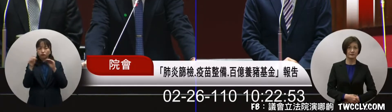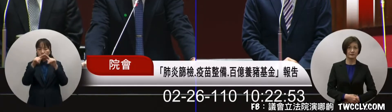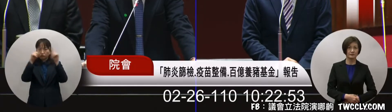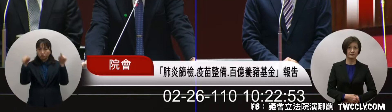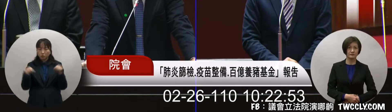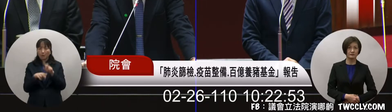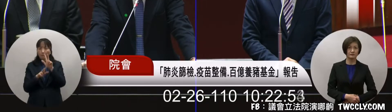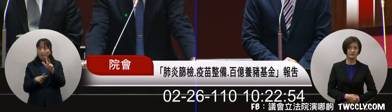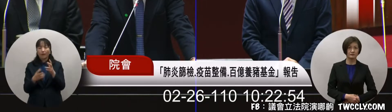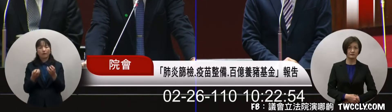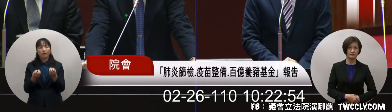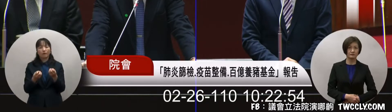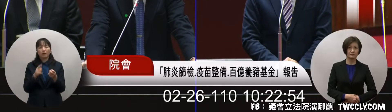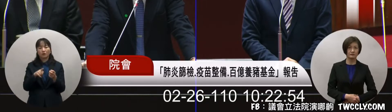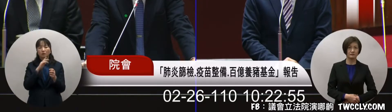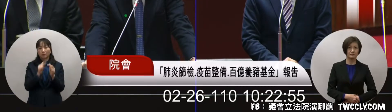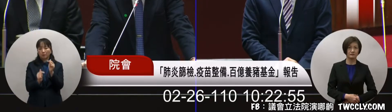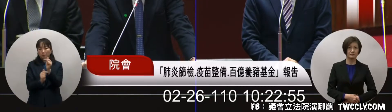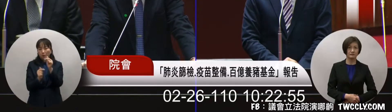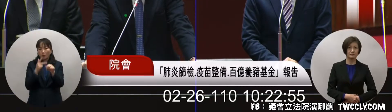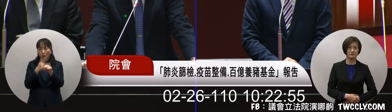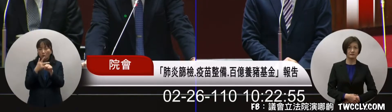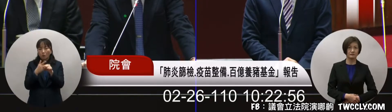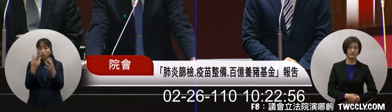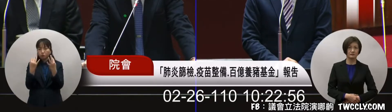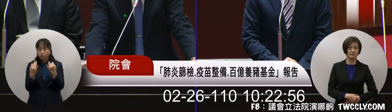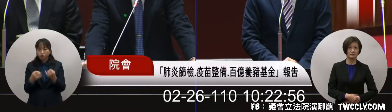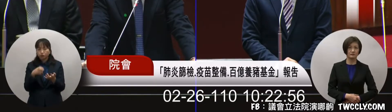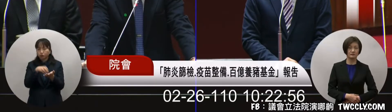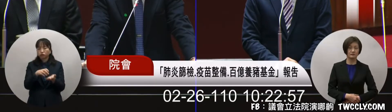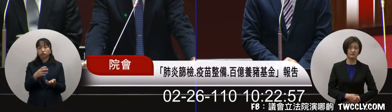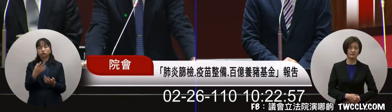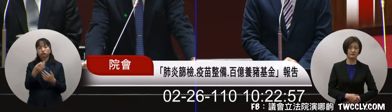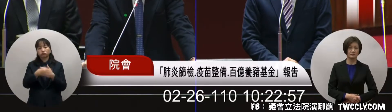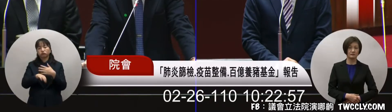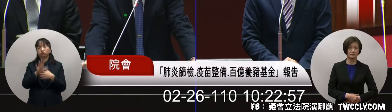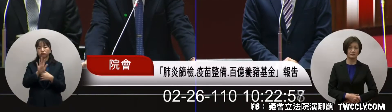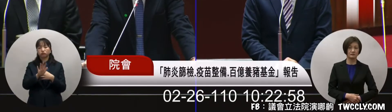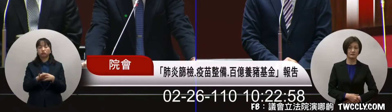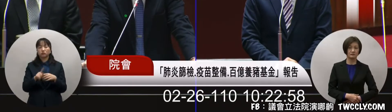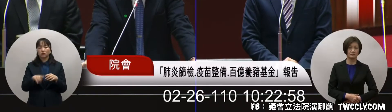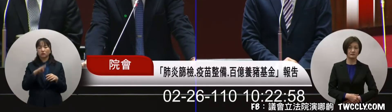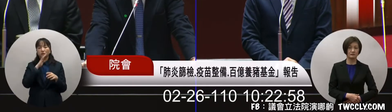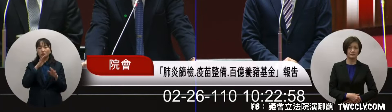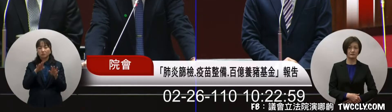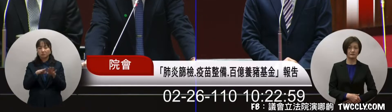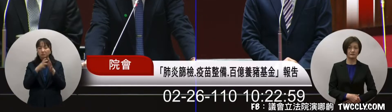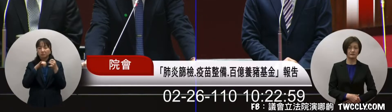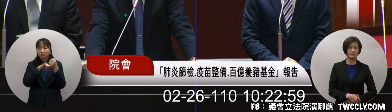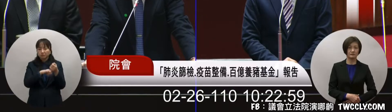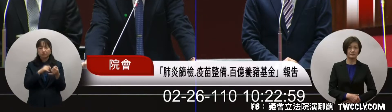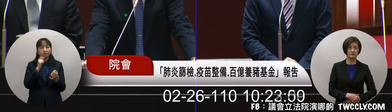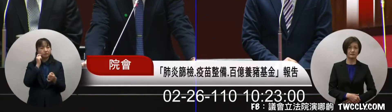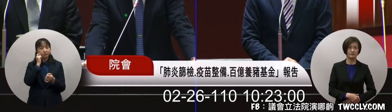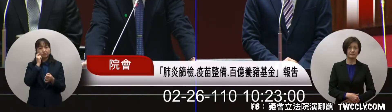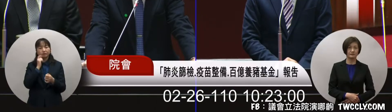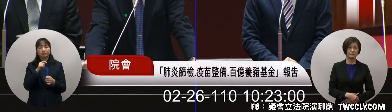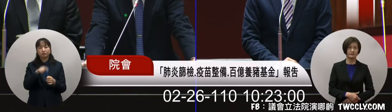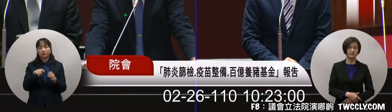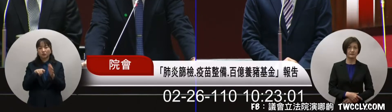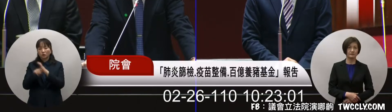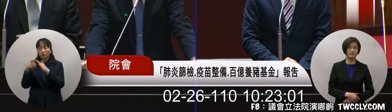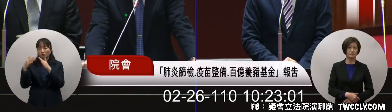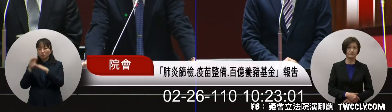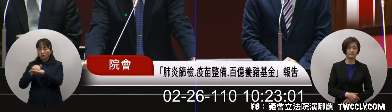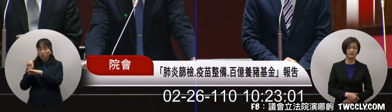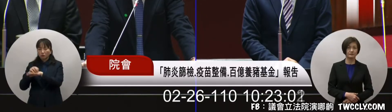然后第二个并没有完整的科学的数据，好，所以在这一点我们连启动都有困难，因为专家里